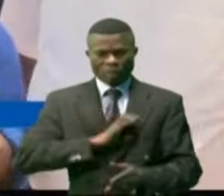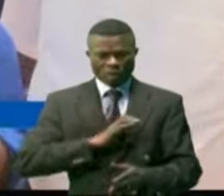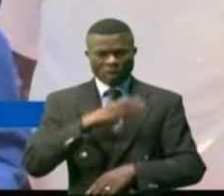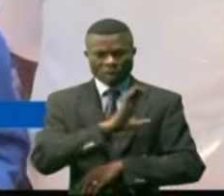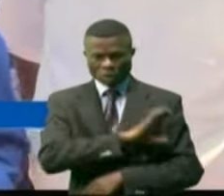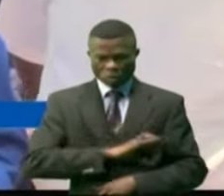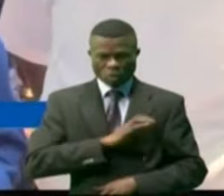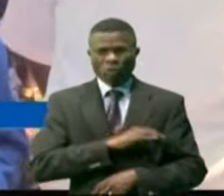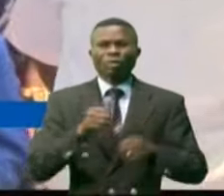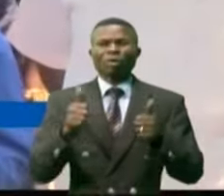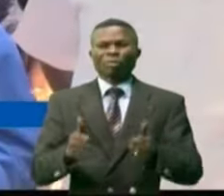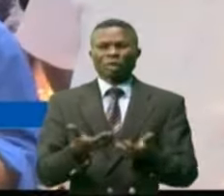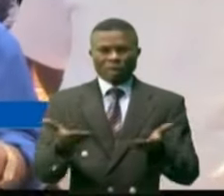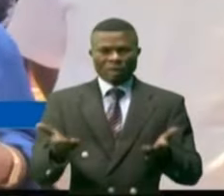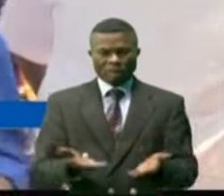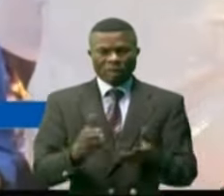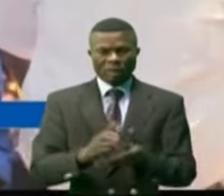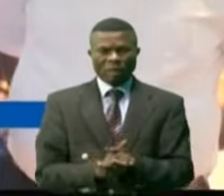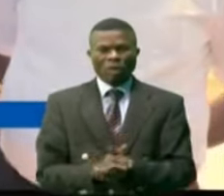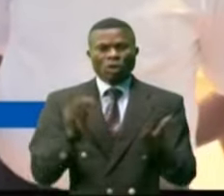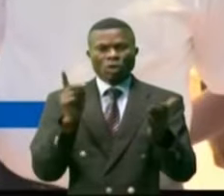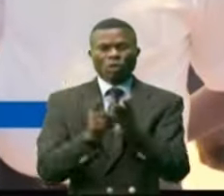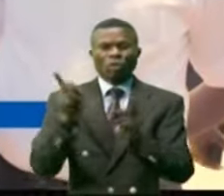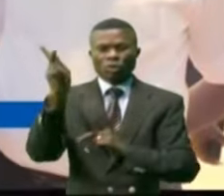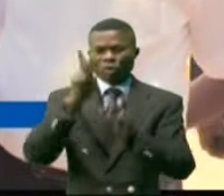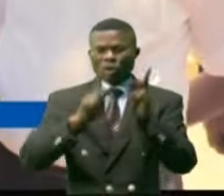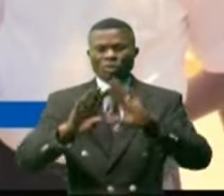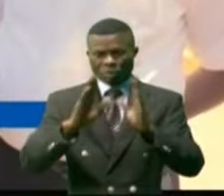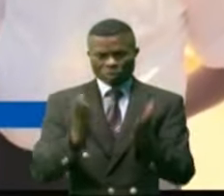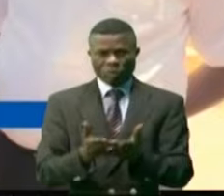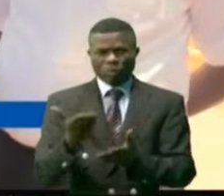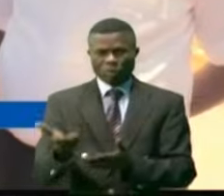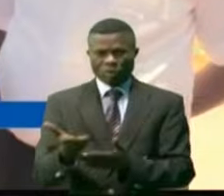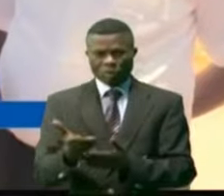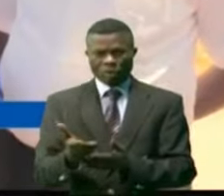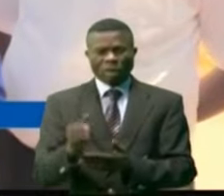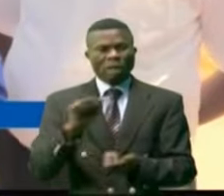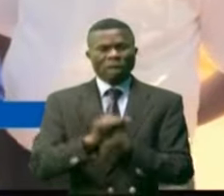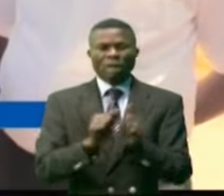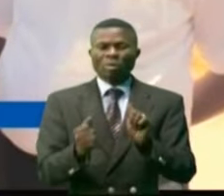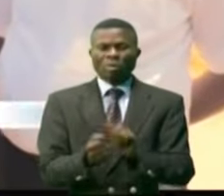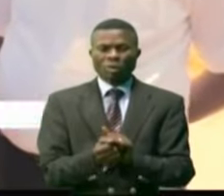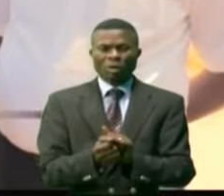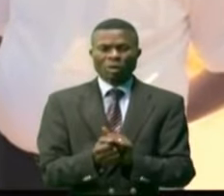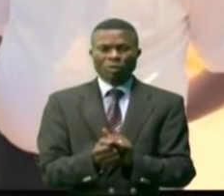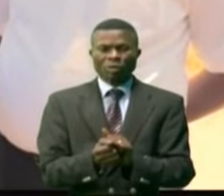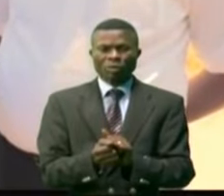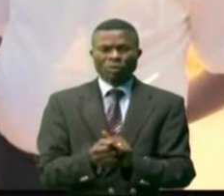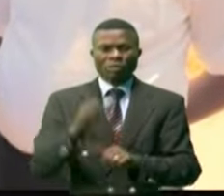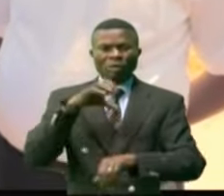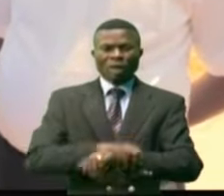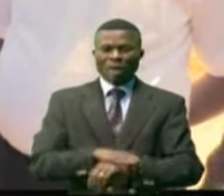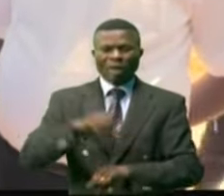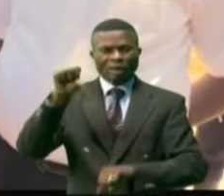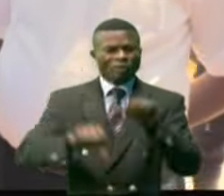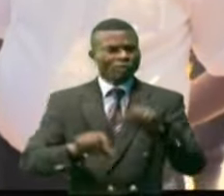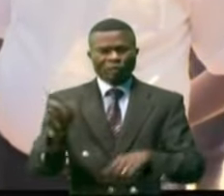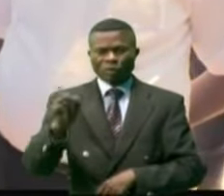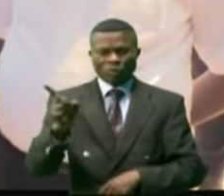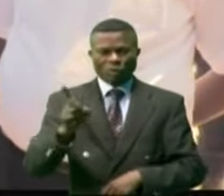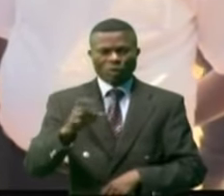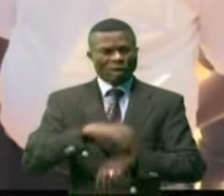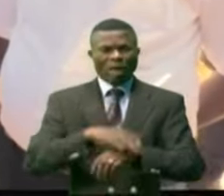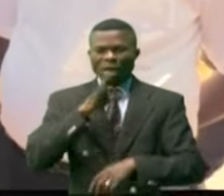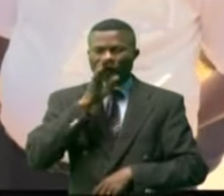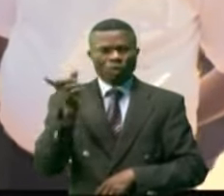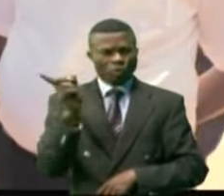comporte très très bien vis-à-vis de la protection civile. Il n'y a pas d'arrestation arbitraire, il n'y